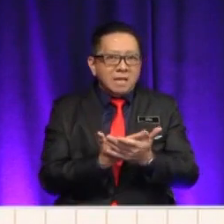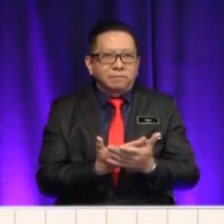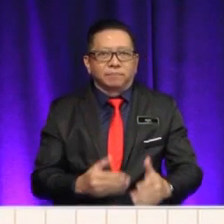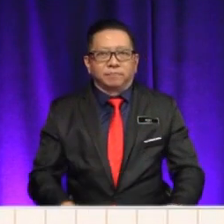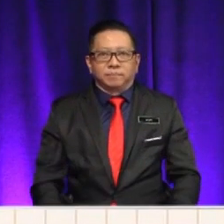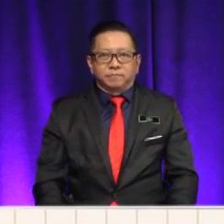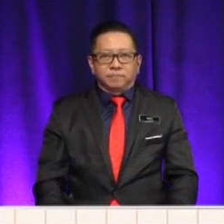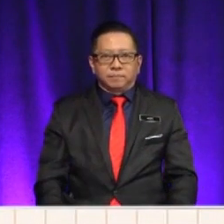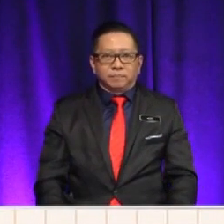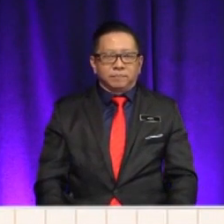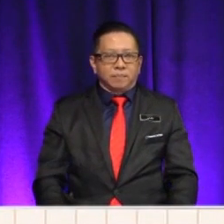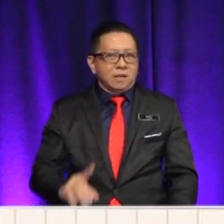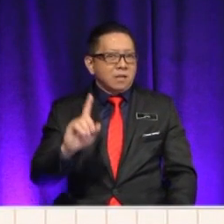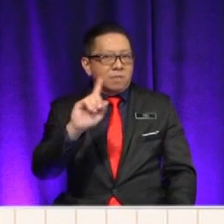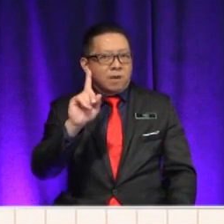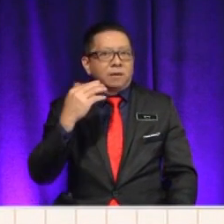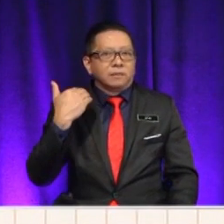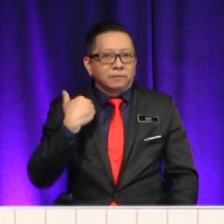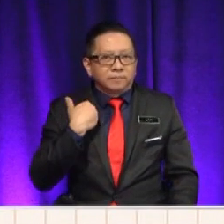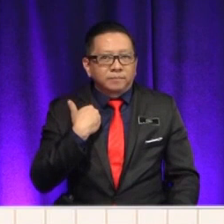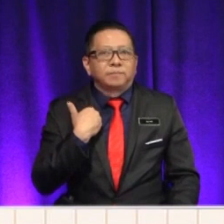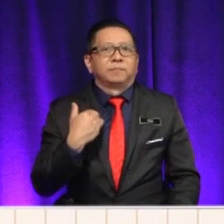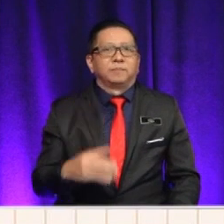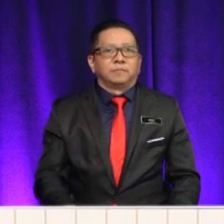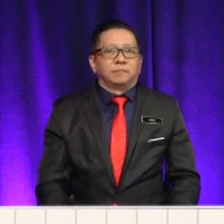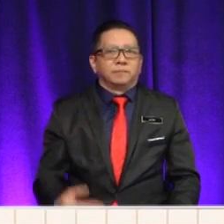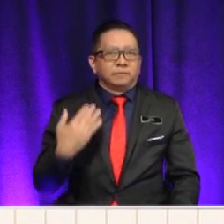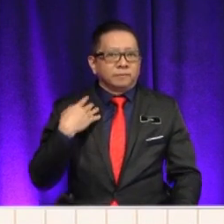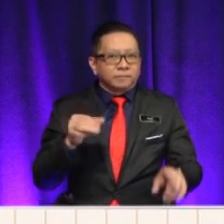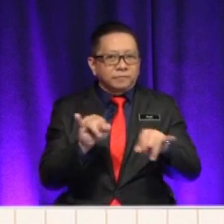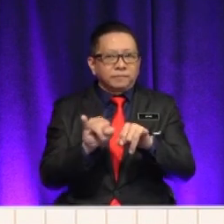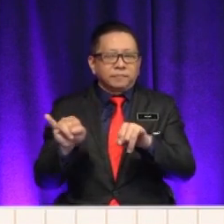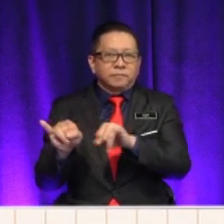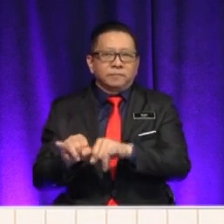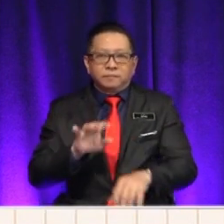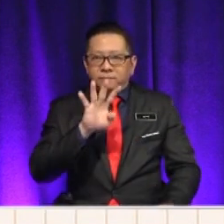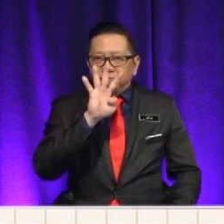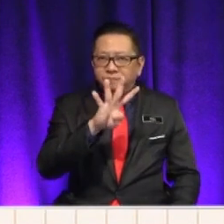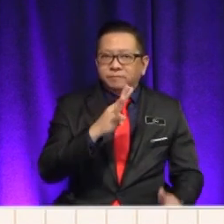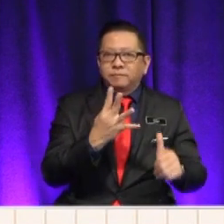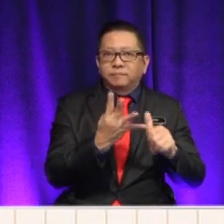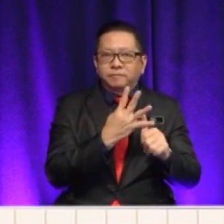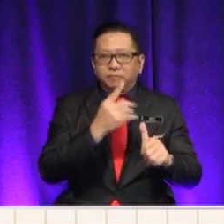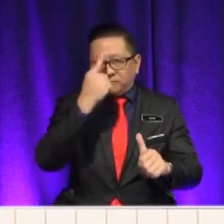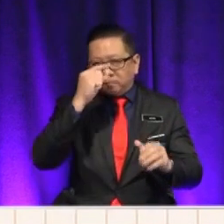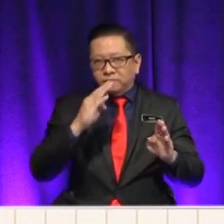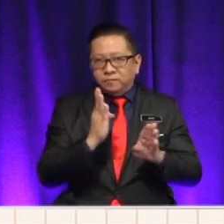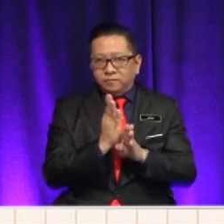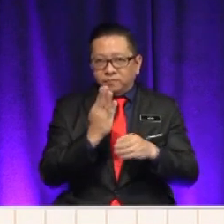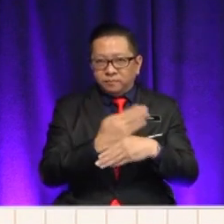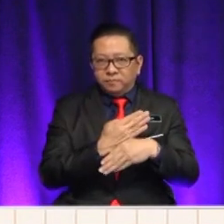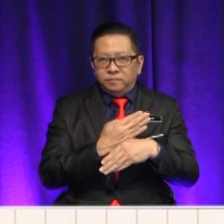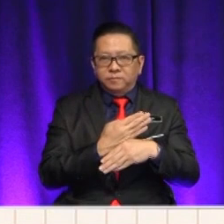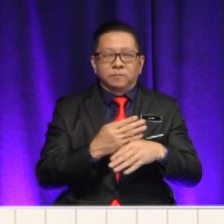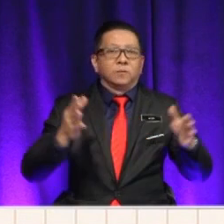baik, okey, walau di mana dia berada. Dan juga yang keempat, okey, untuk membentuk individu